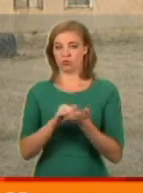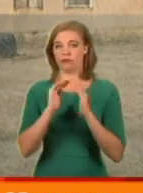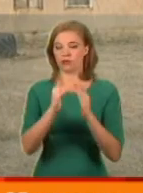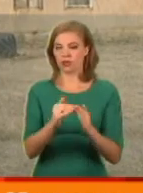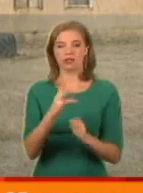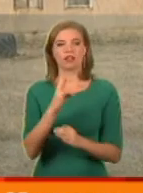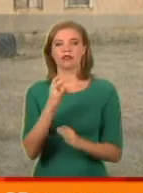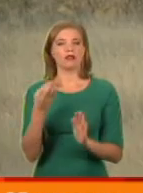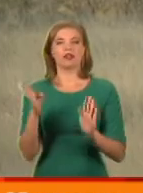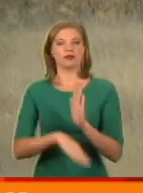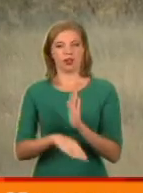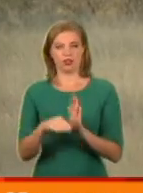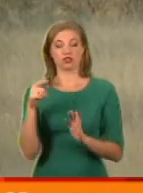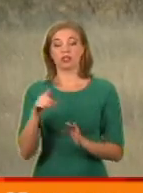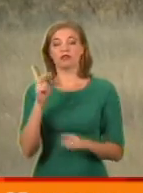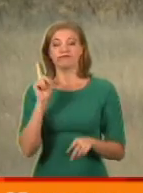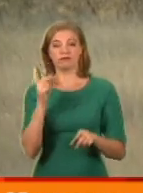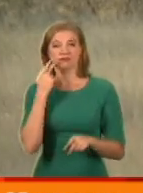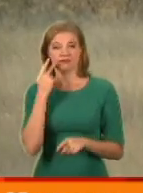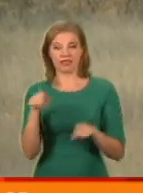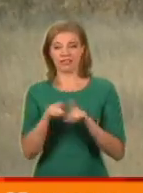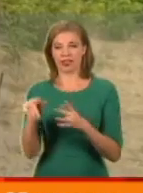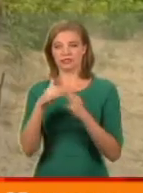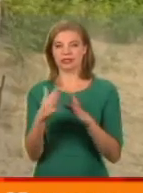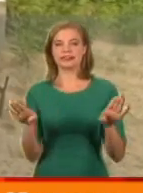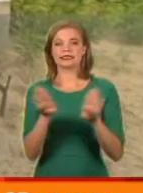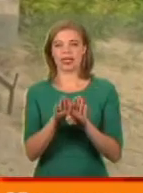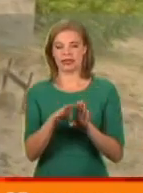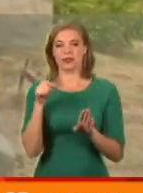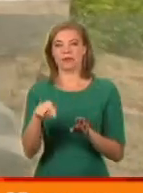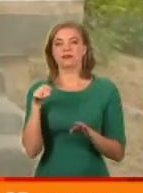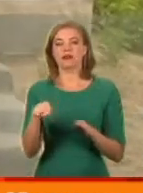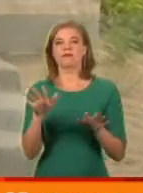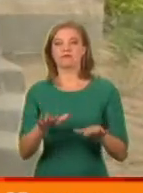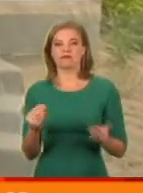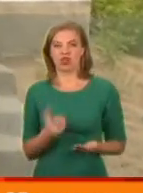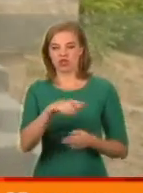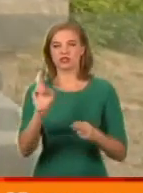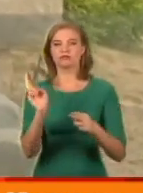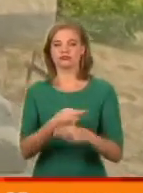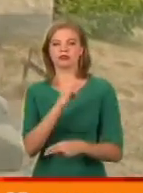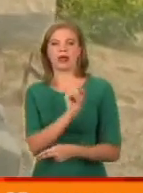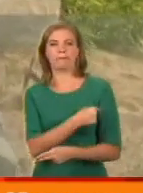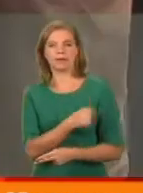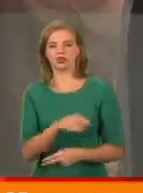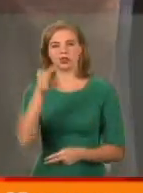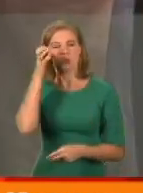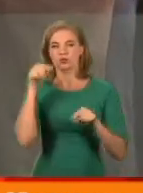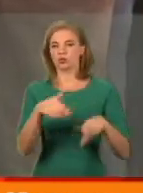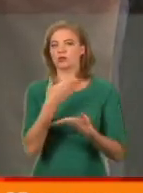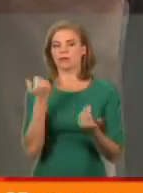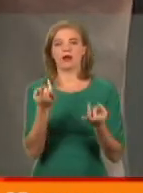ще не найгірший приклад. Нерідко це населені пункти закритого типу, мешканці яких позбавлені права на медицину, освіту. Тут